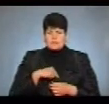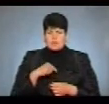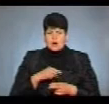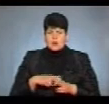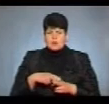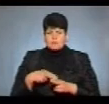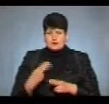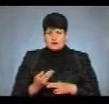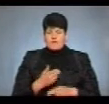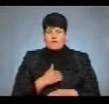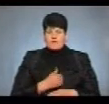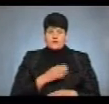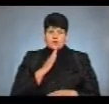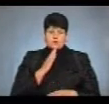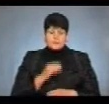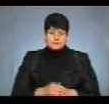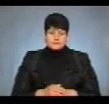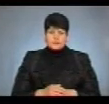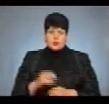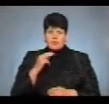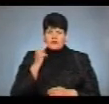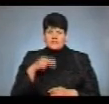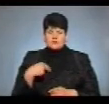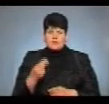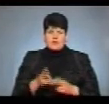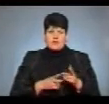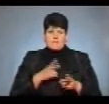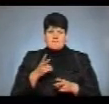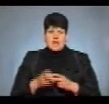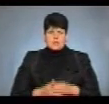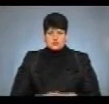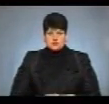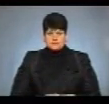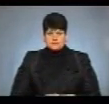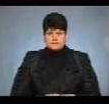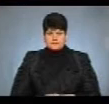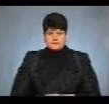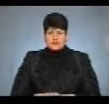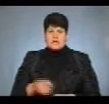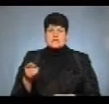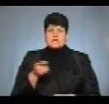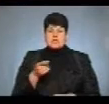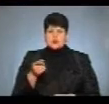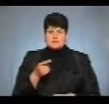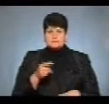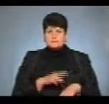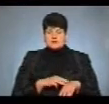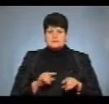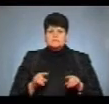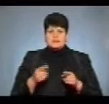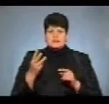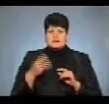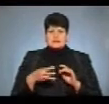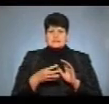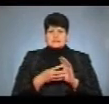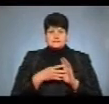компенсації вдові загиблого. Обвинувачені подали апеляцію. Тернопільські правоохоронці затримали